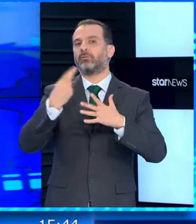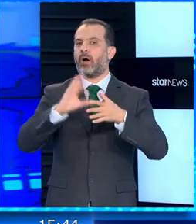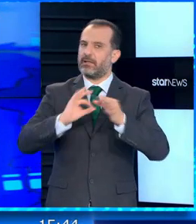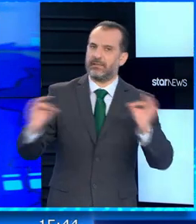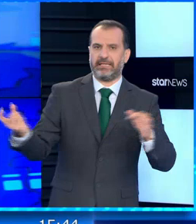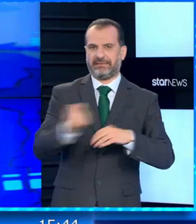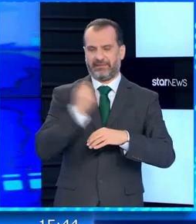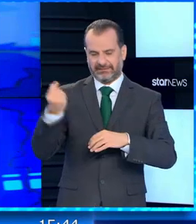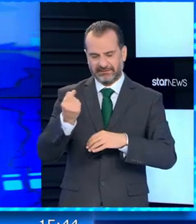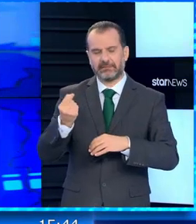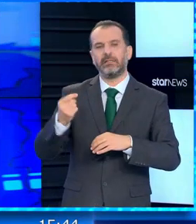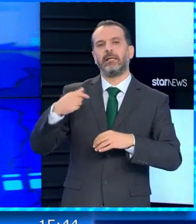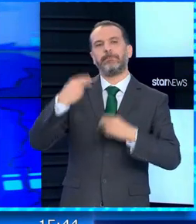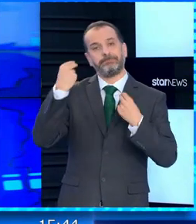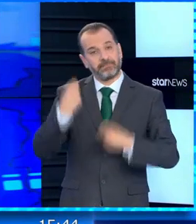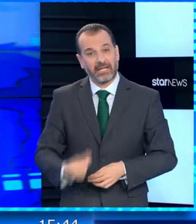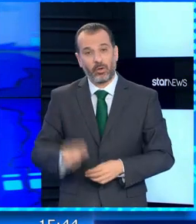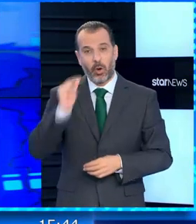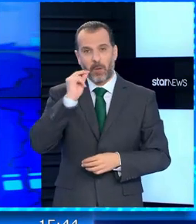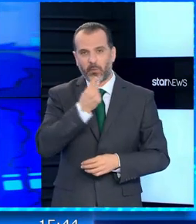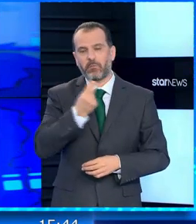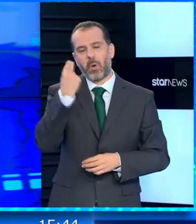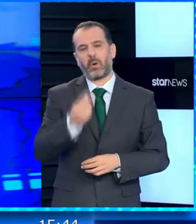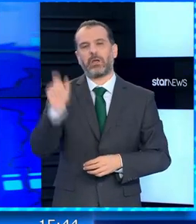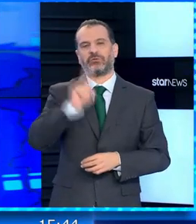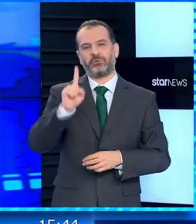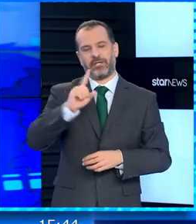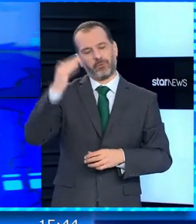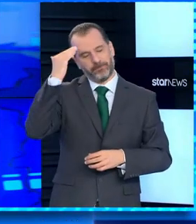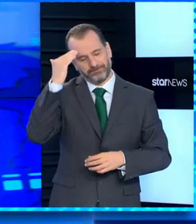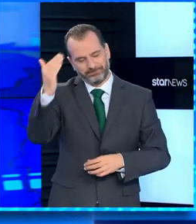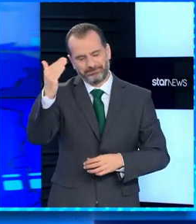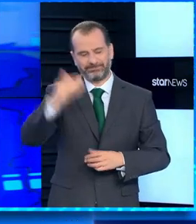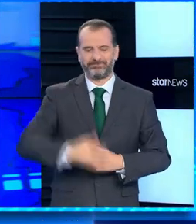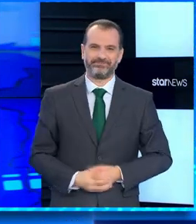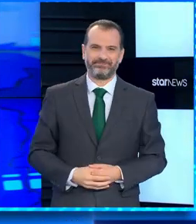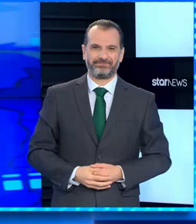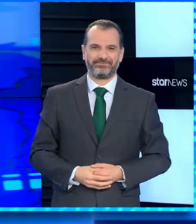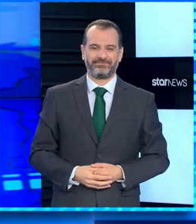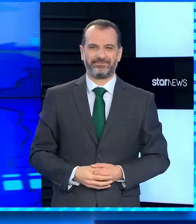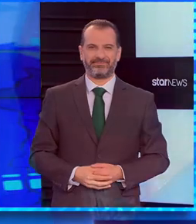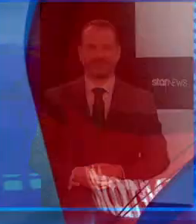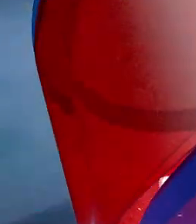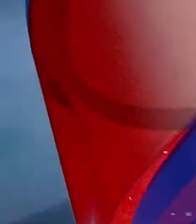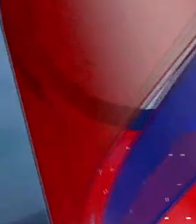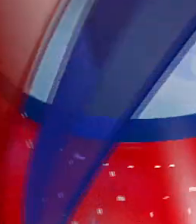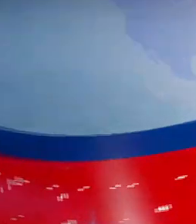κεντρικό δελτίο ειδήσεων. Κυρίες και κύριοι, καλό και χαρούμενο απόγευμα να έχετε. Γεια σας.